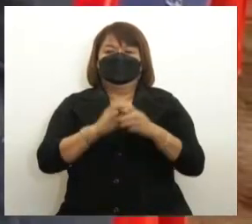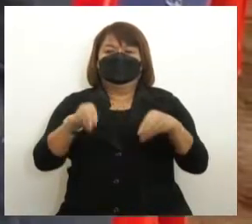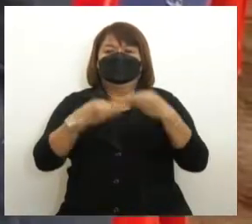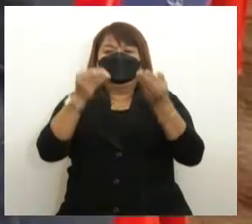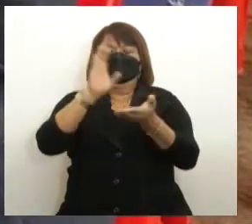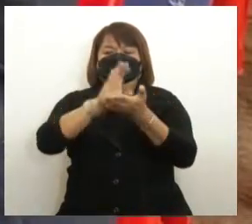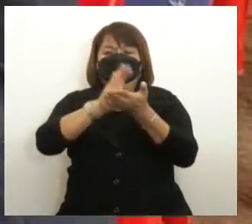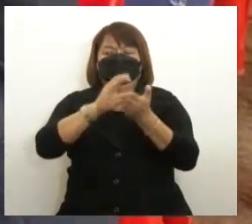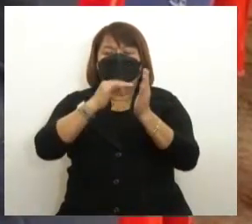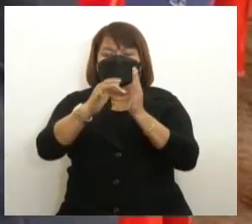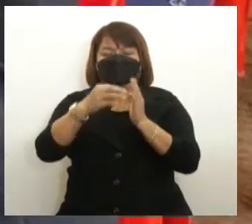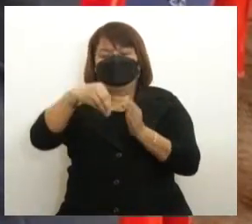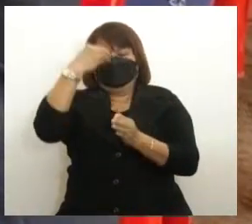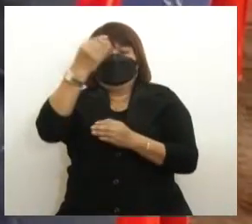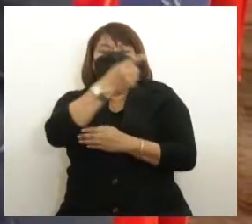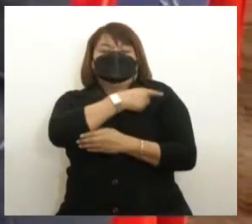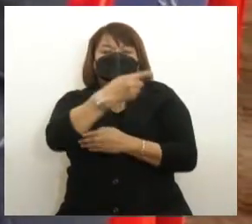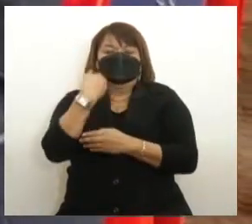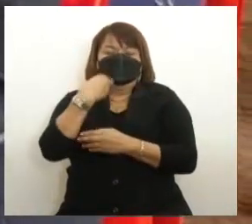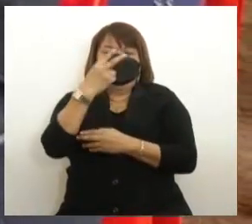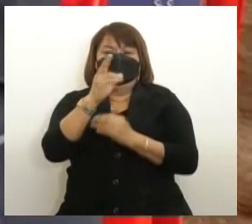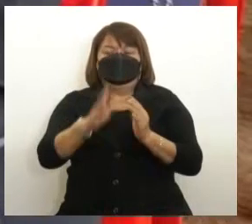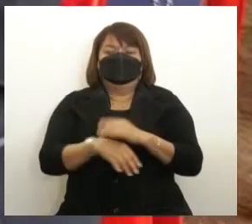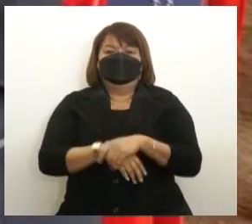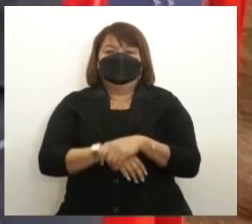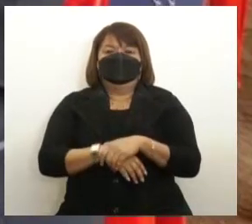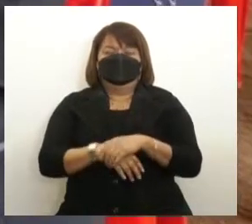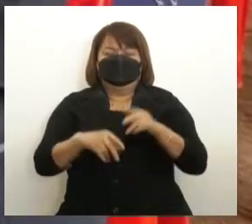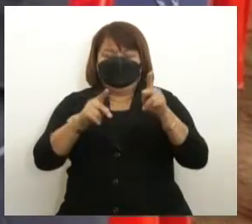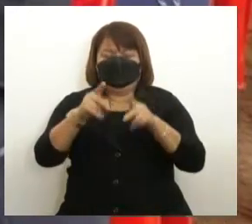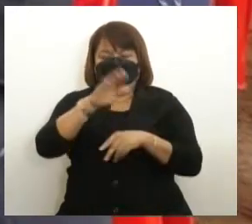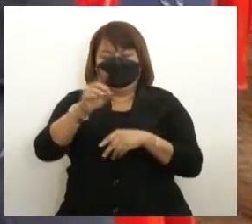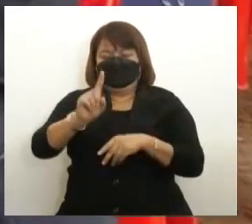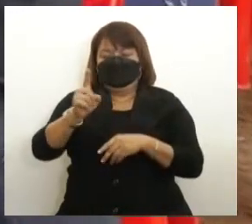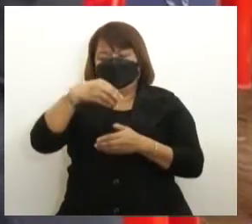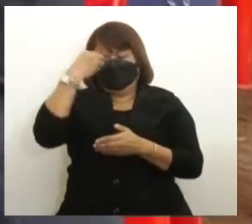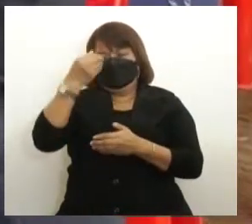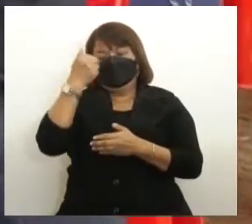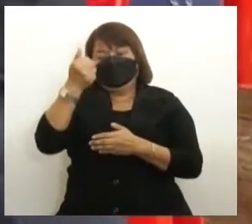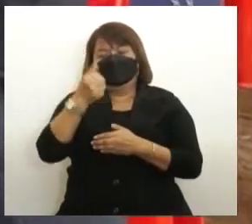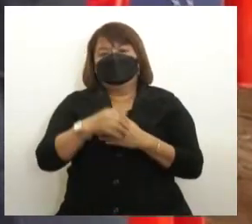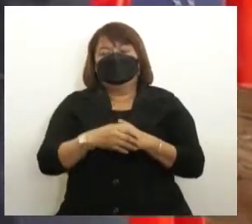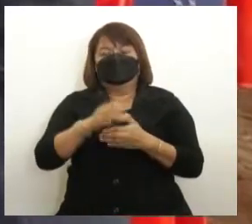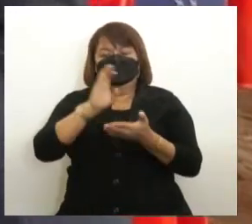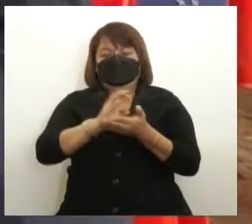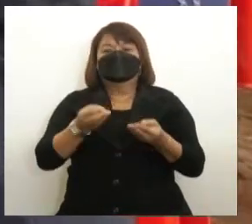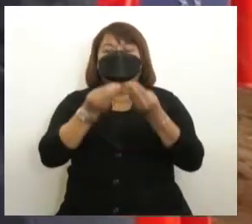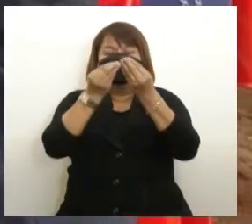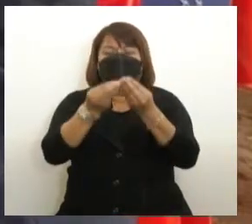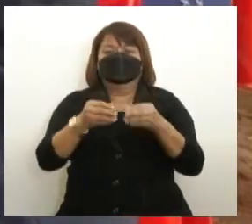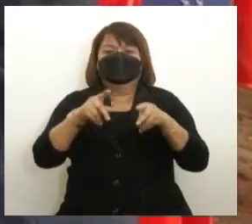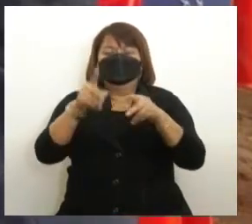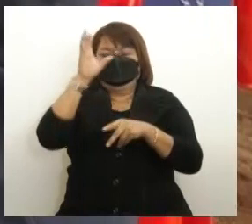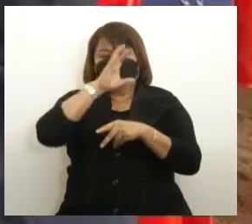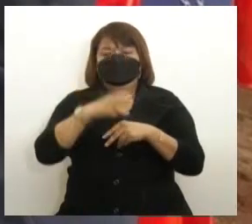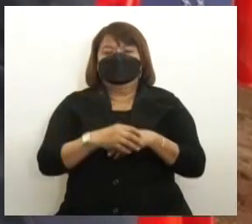จบปริญญาตรีนะคะมี2คนค่ะก็พยายามเด็กไหนเรียนดีๆหรืออยากเรียนไม่มีทุนพ่อแม่ยากจนเราก็พยายามหาภา